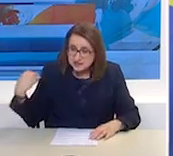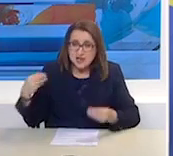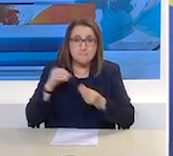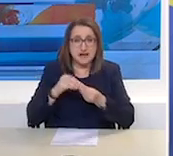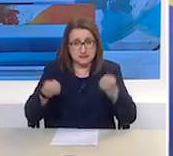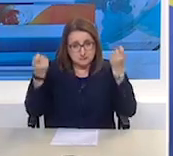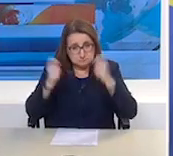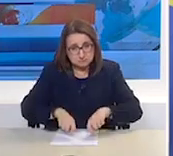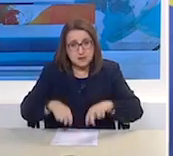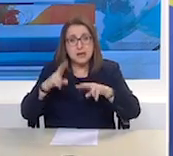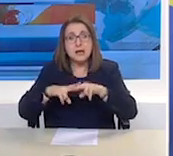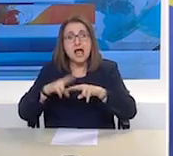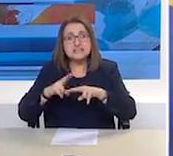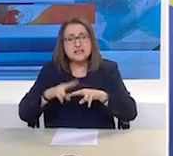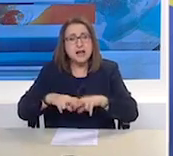θρησκευμάτων.